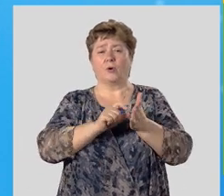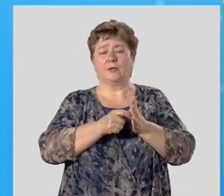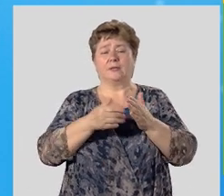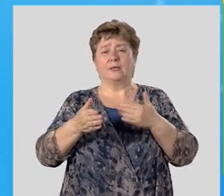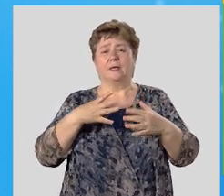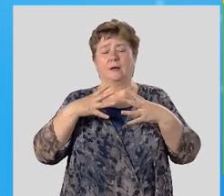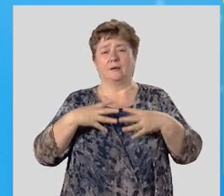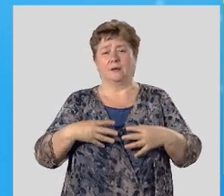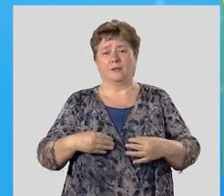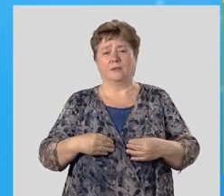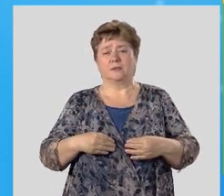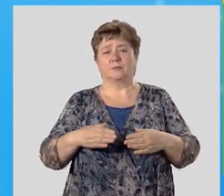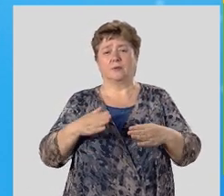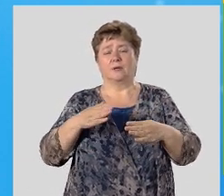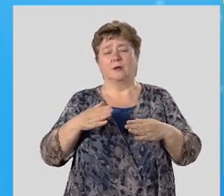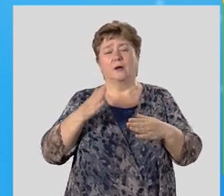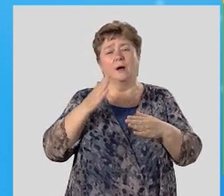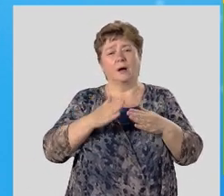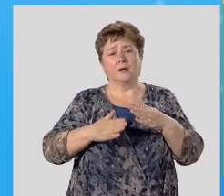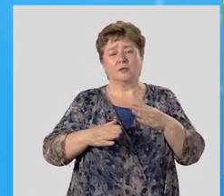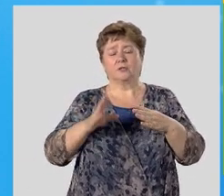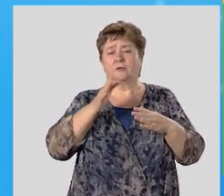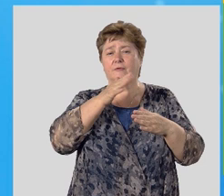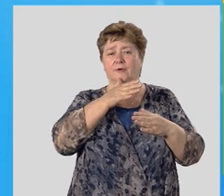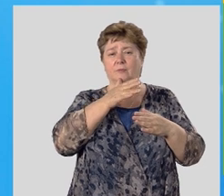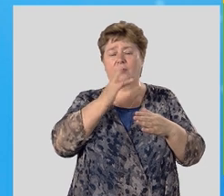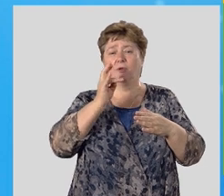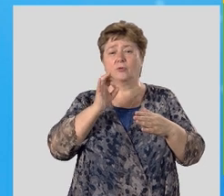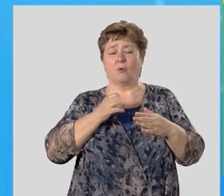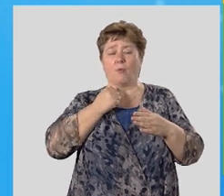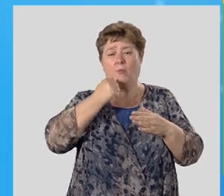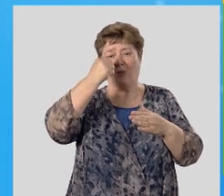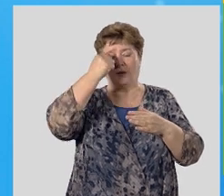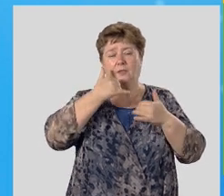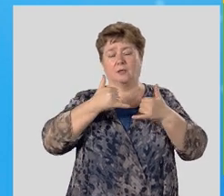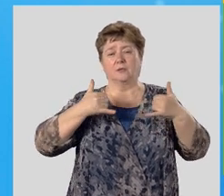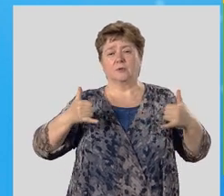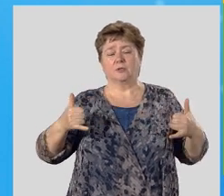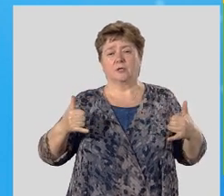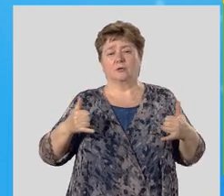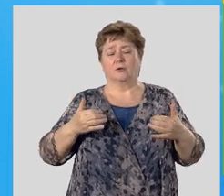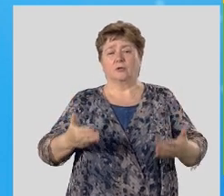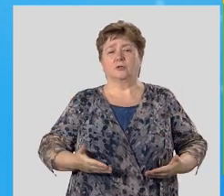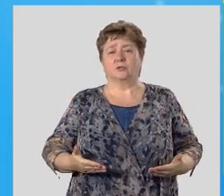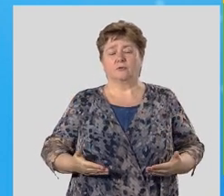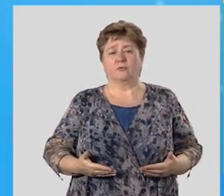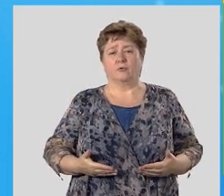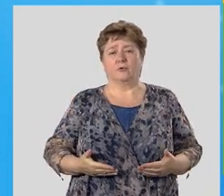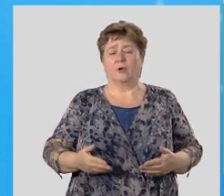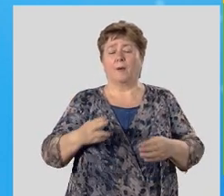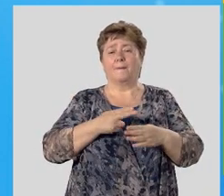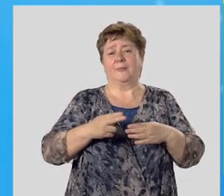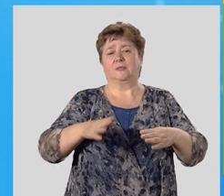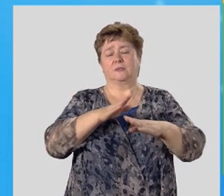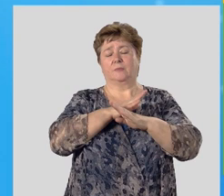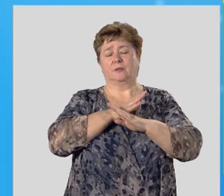или организма ограничена во времени, но благодаря размножению живое